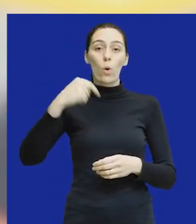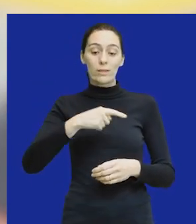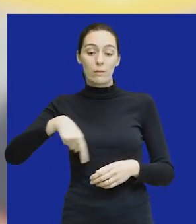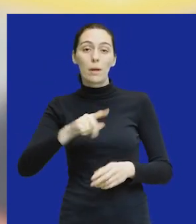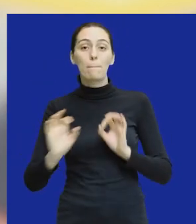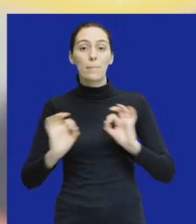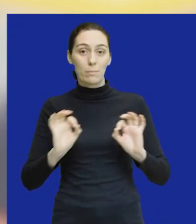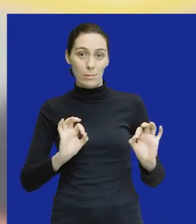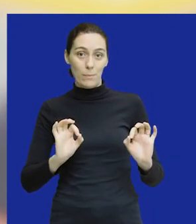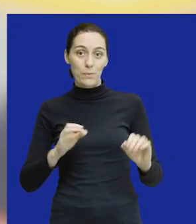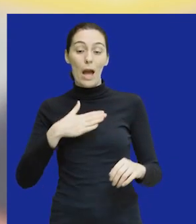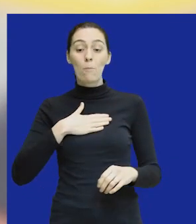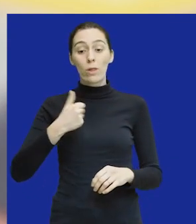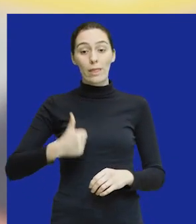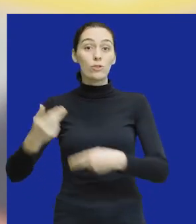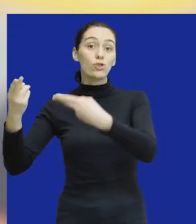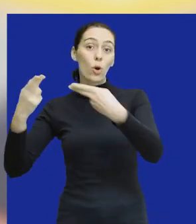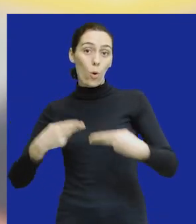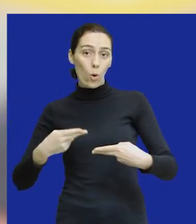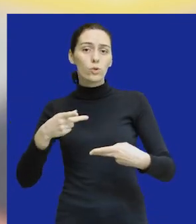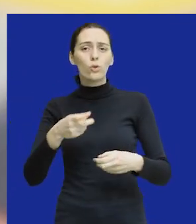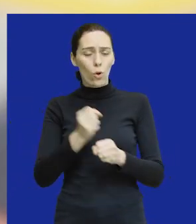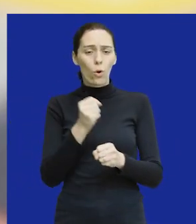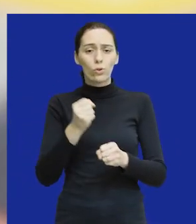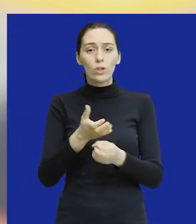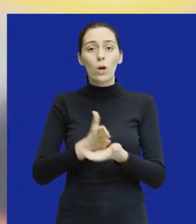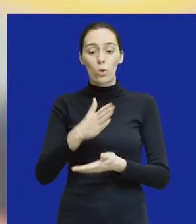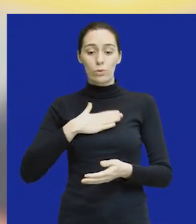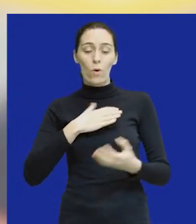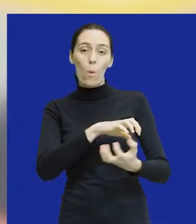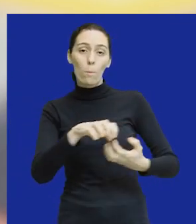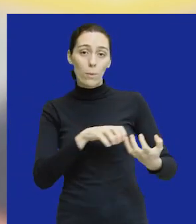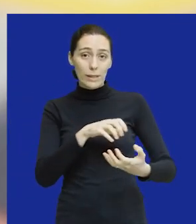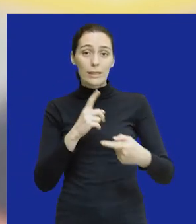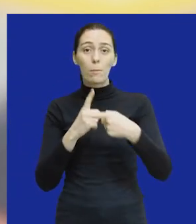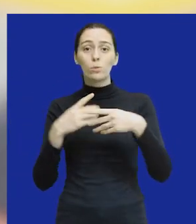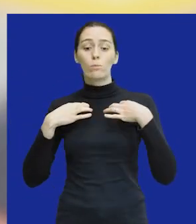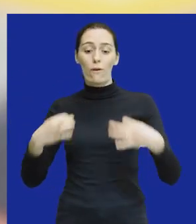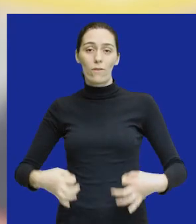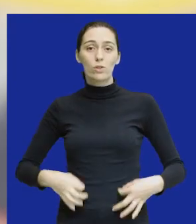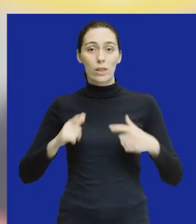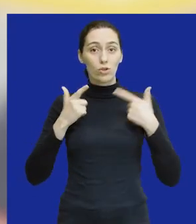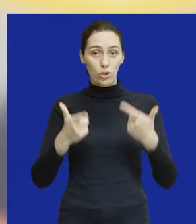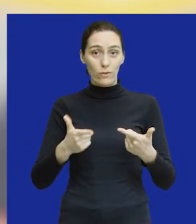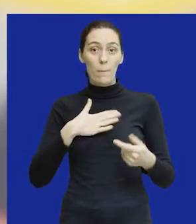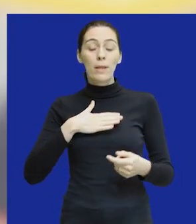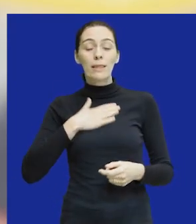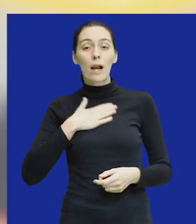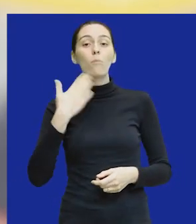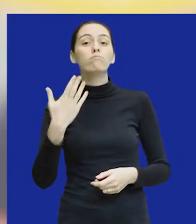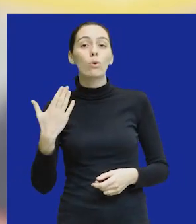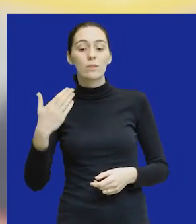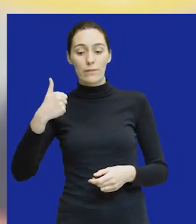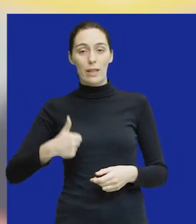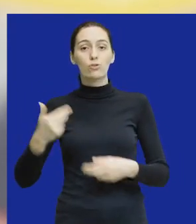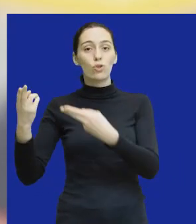Moj današnji gost upravo to čini kroz svoj obiteljski i profesionalni život. Zato mi je drago pozdraviti